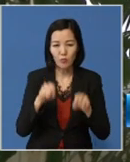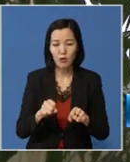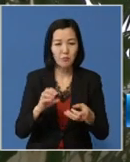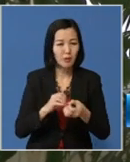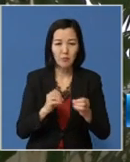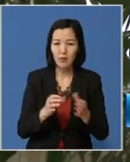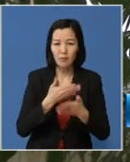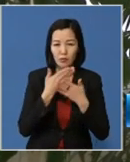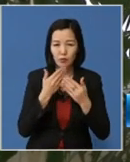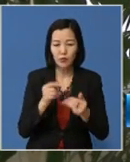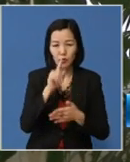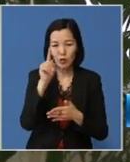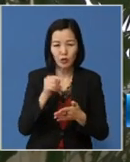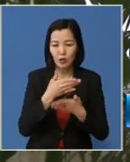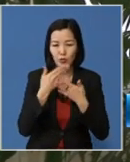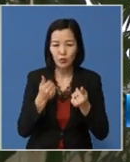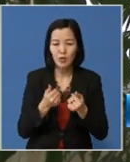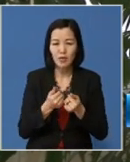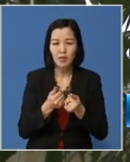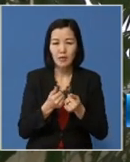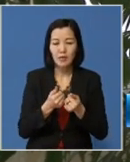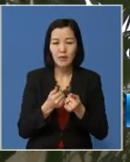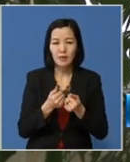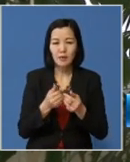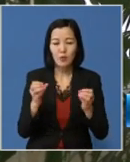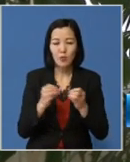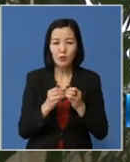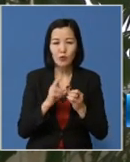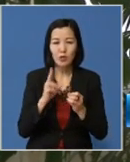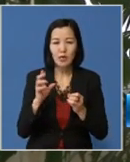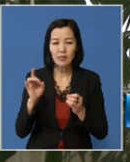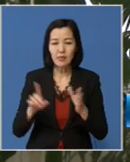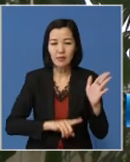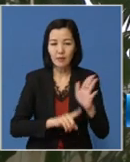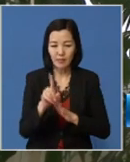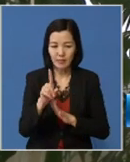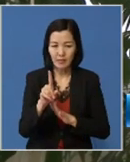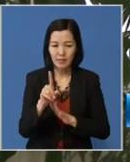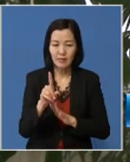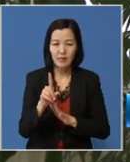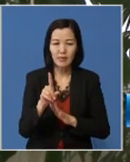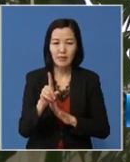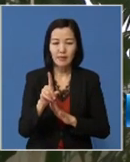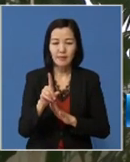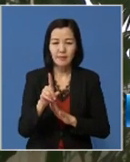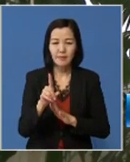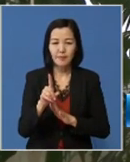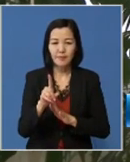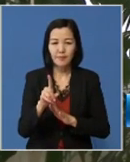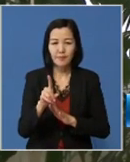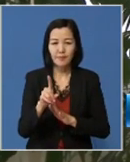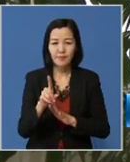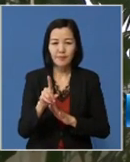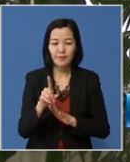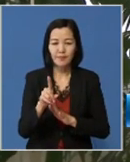проблема сұрақтары жоқ. Өйткені біз ол 10-ші қаңтардан бері басталған жаңағы зерделеу